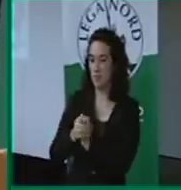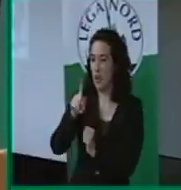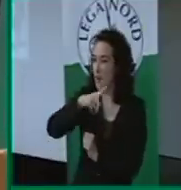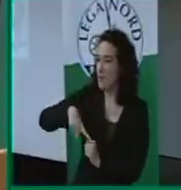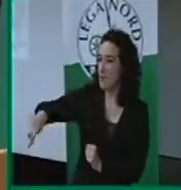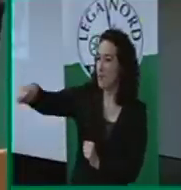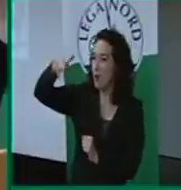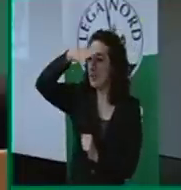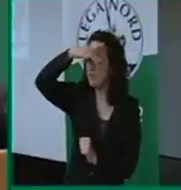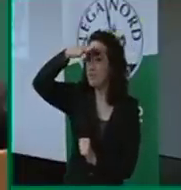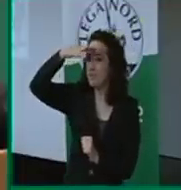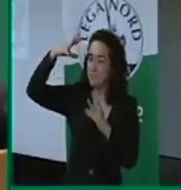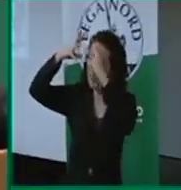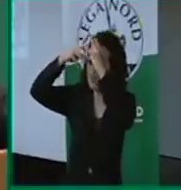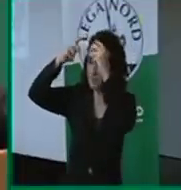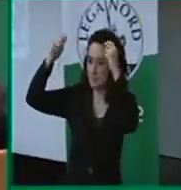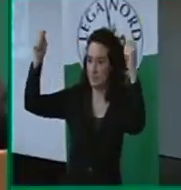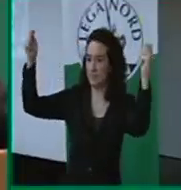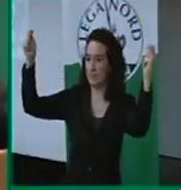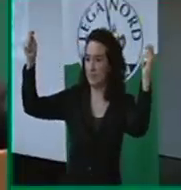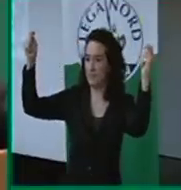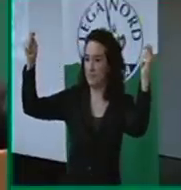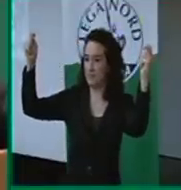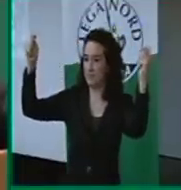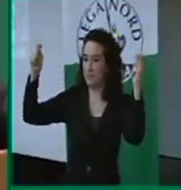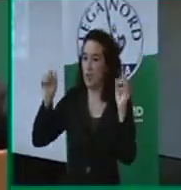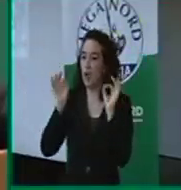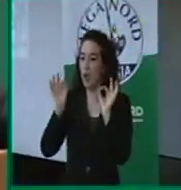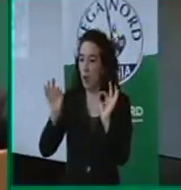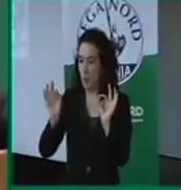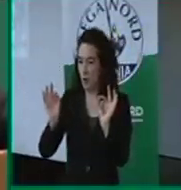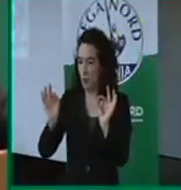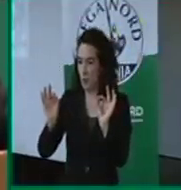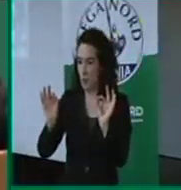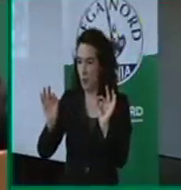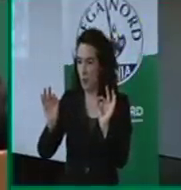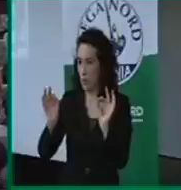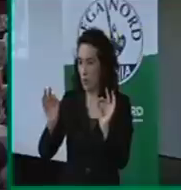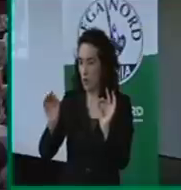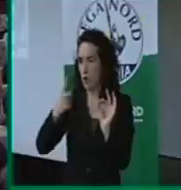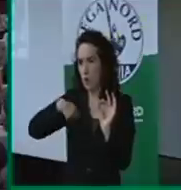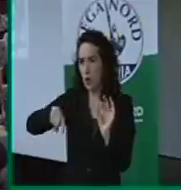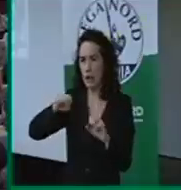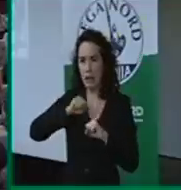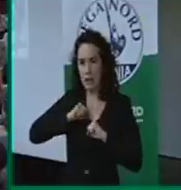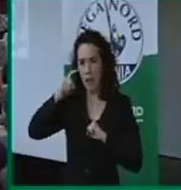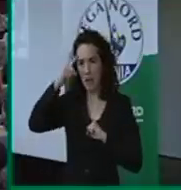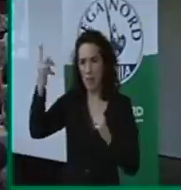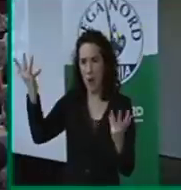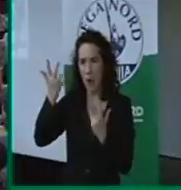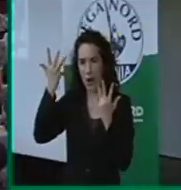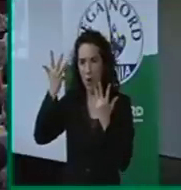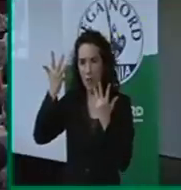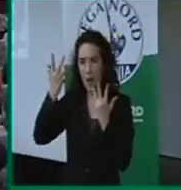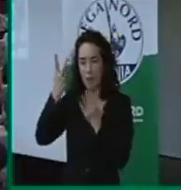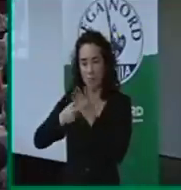cercando di non farci condizionare da quello che crediamo di sapere Io cercherò di